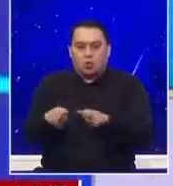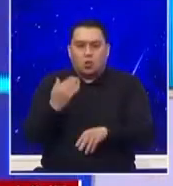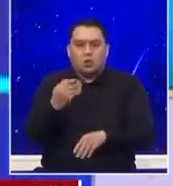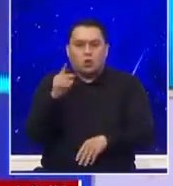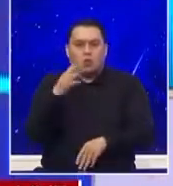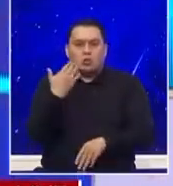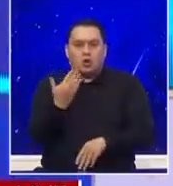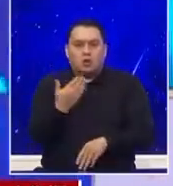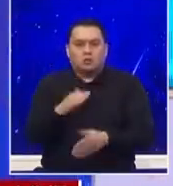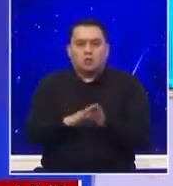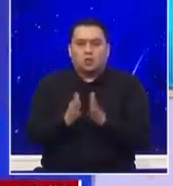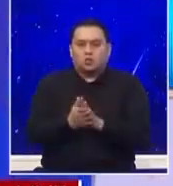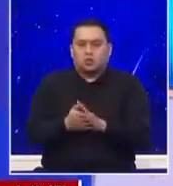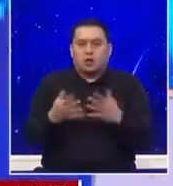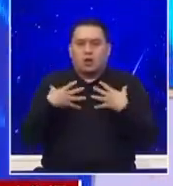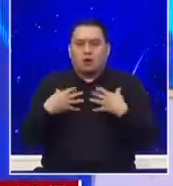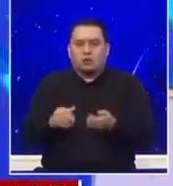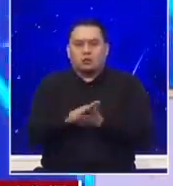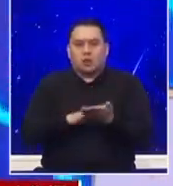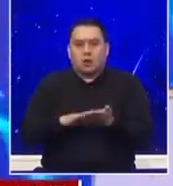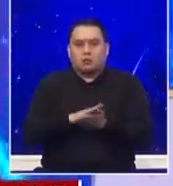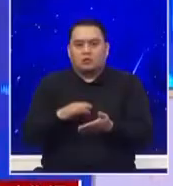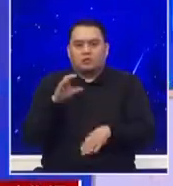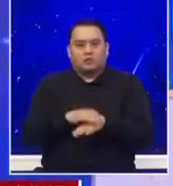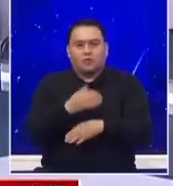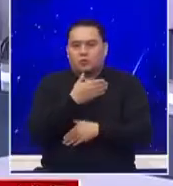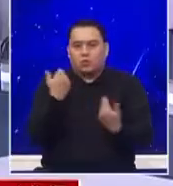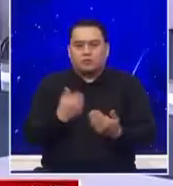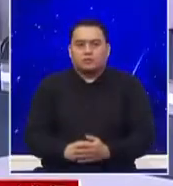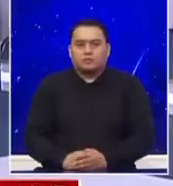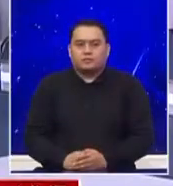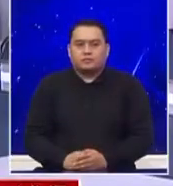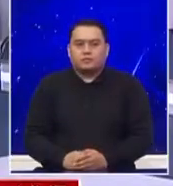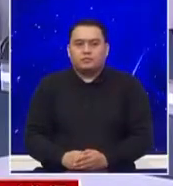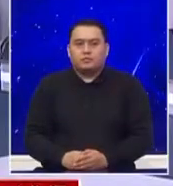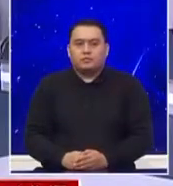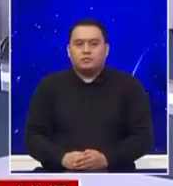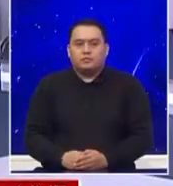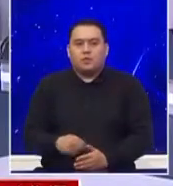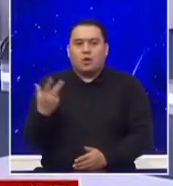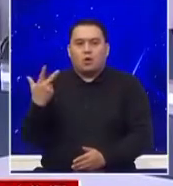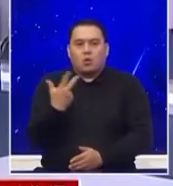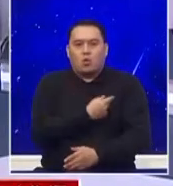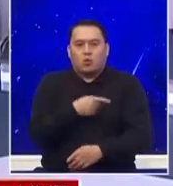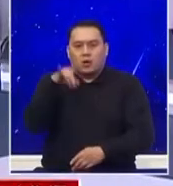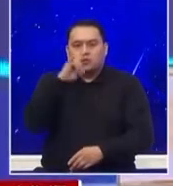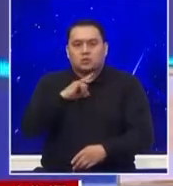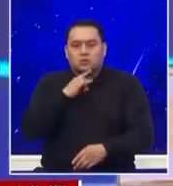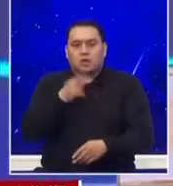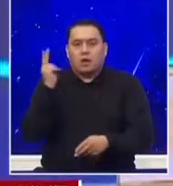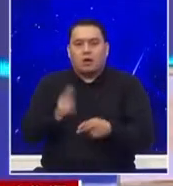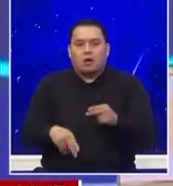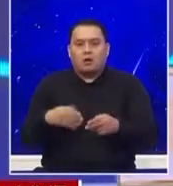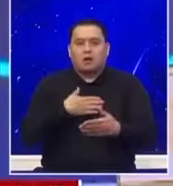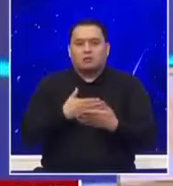Әзірге олардың жай күйіне қатысты ешқандай дерек жоқ. Отандық қазковид екпесін еріктілерге салу аяқталды.